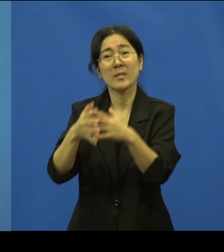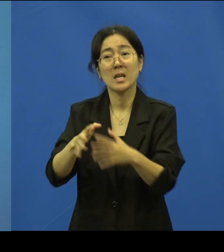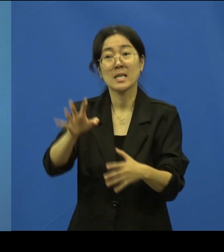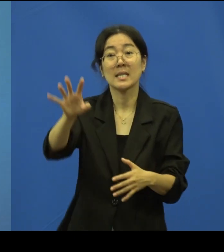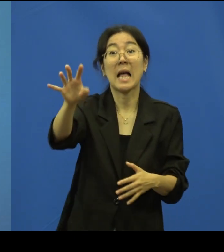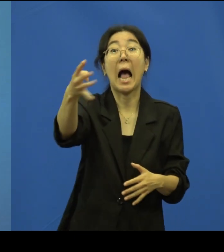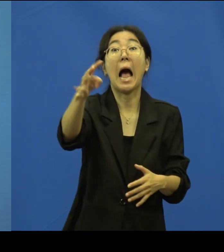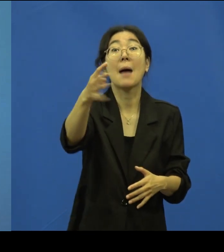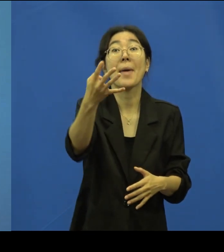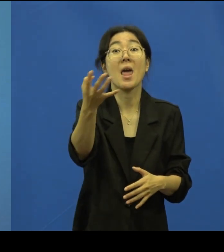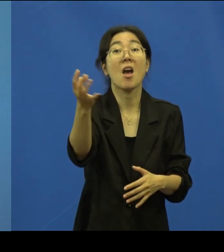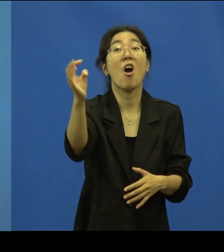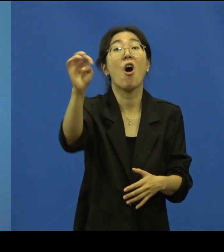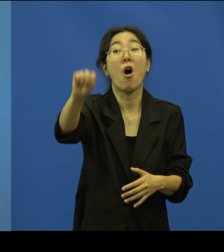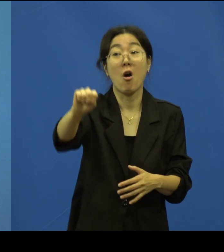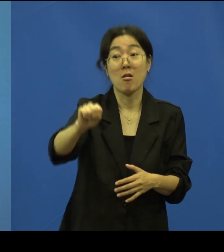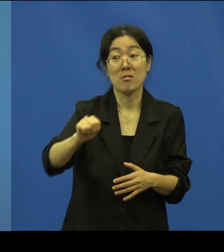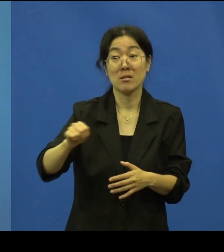400억짜리 빌딩을